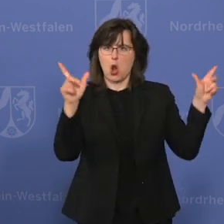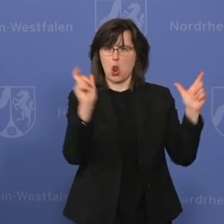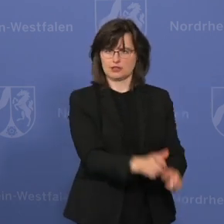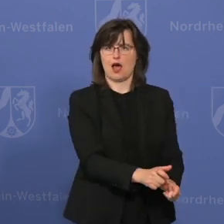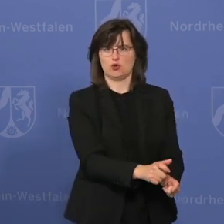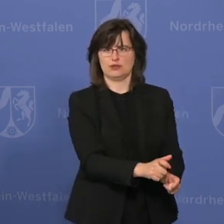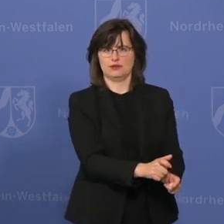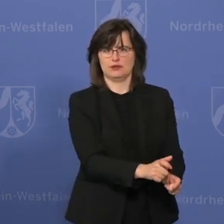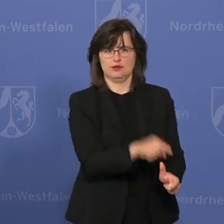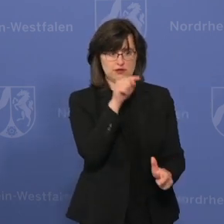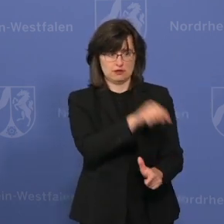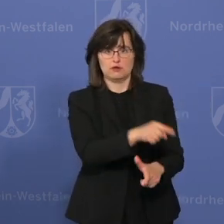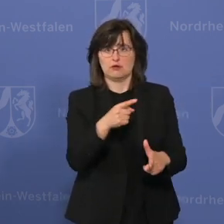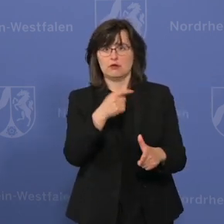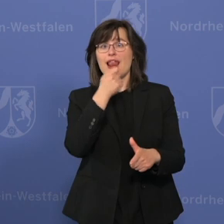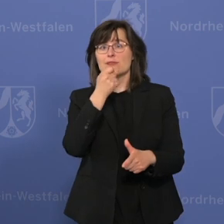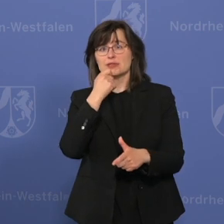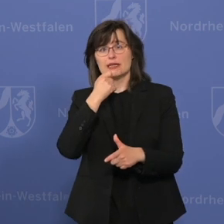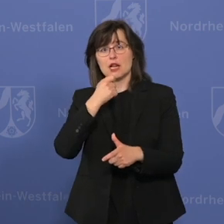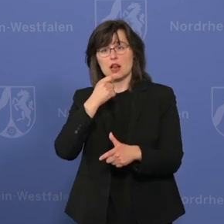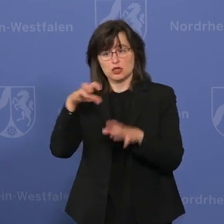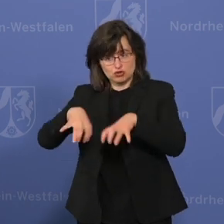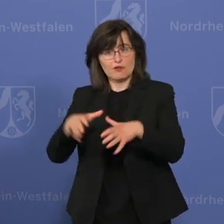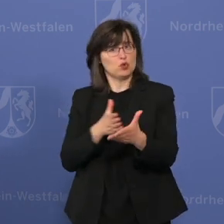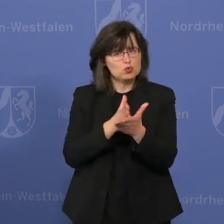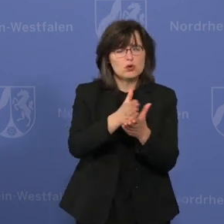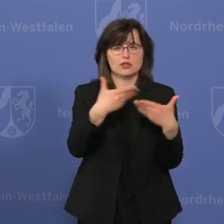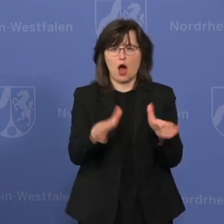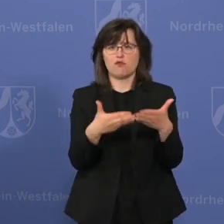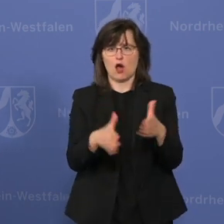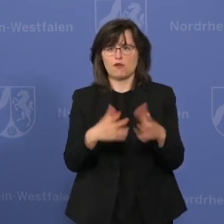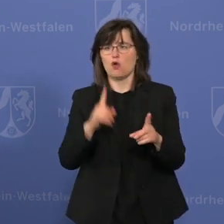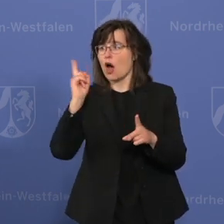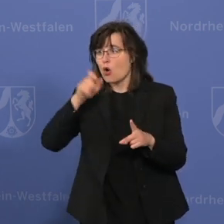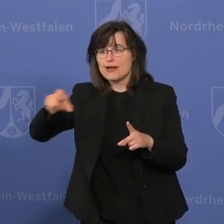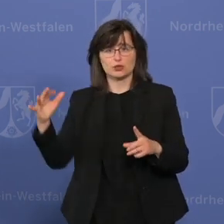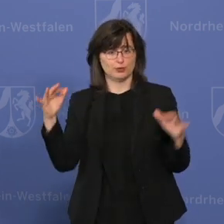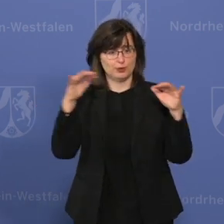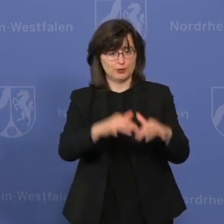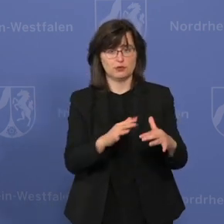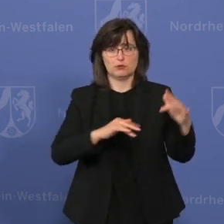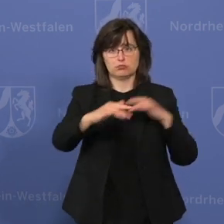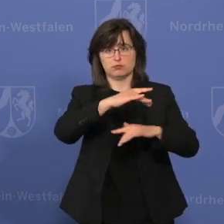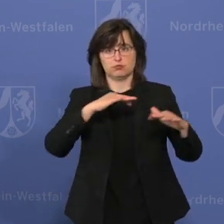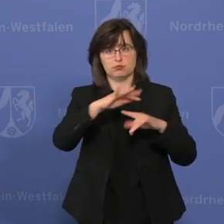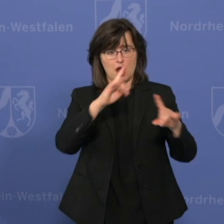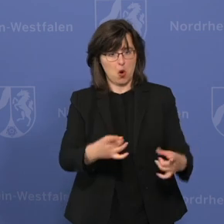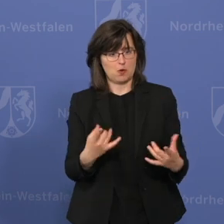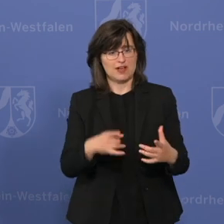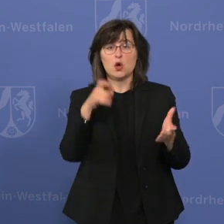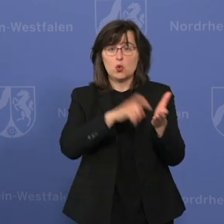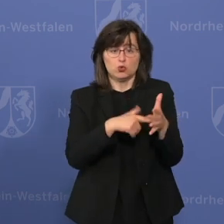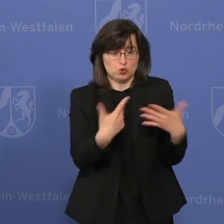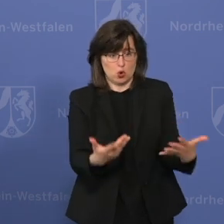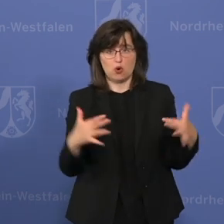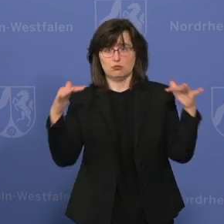der Lebensmitteleinzelhandel immer geöffnet. Und da sind die Menschen auch hingegangen. Und es ist mir jedenfalls nicht bekannt geworden, dass wir es dadurch an